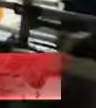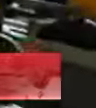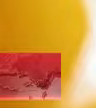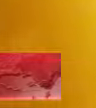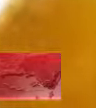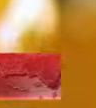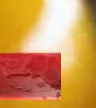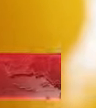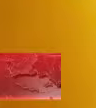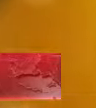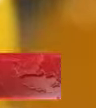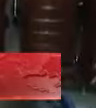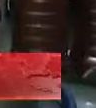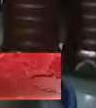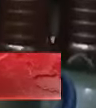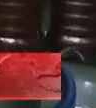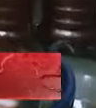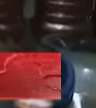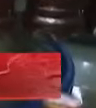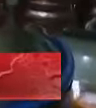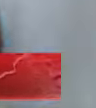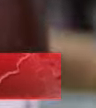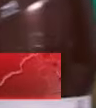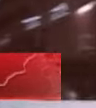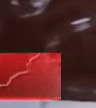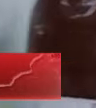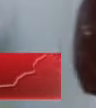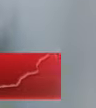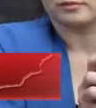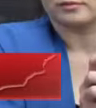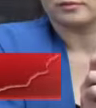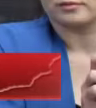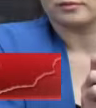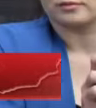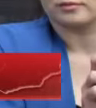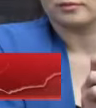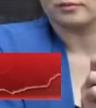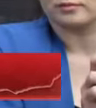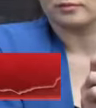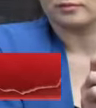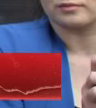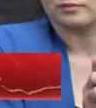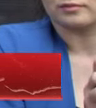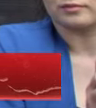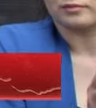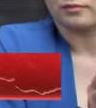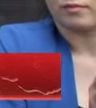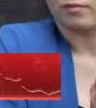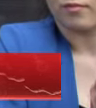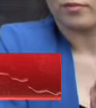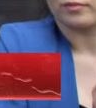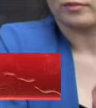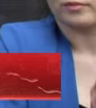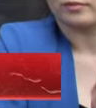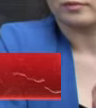Налог на сладкую газировку и любимые напитки подорожают в Казахстане. Мы должны видеть вот этот баланс между